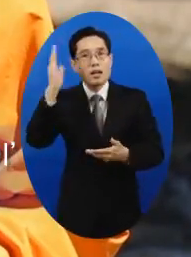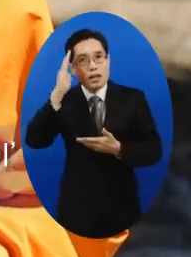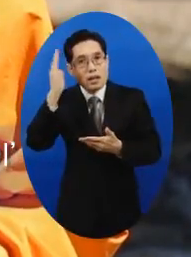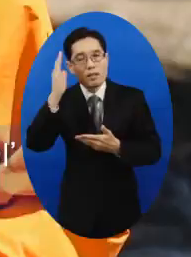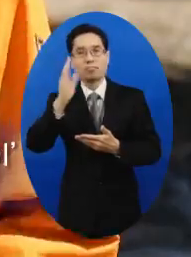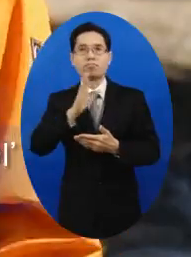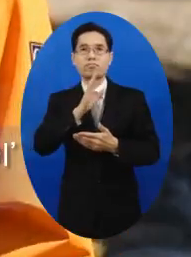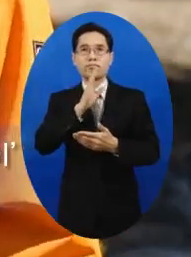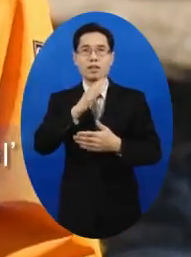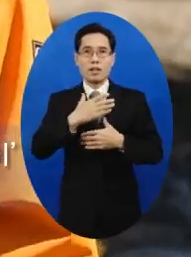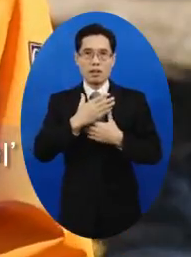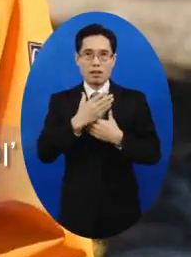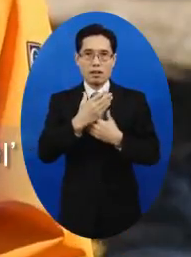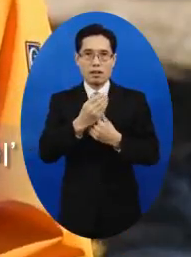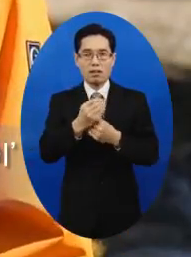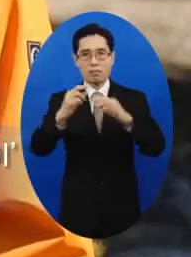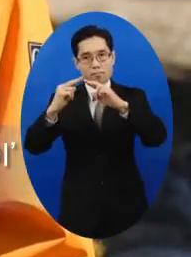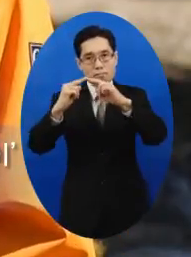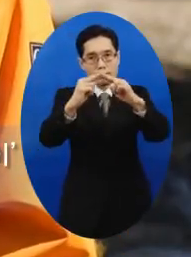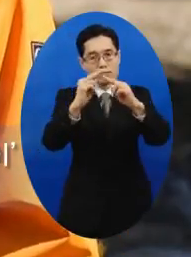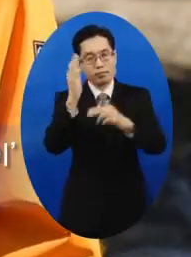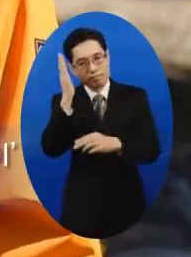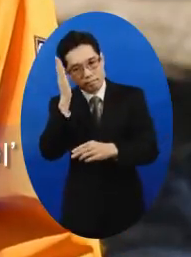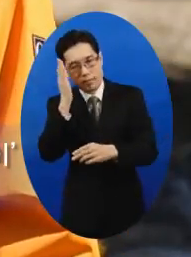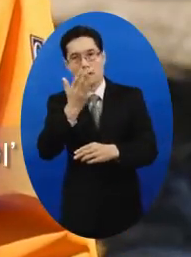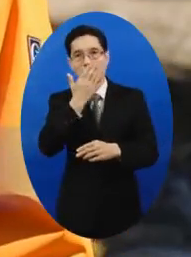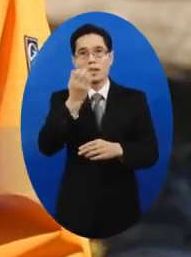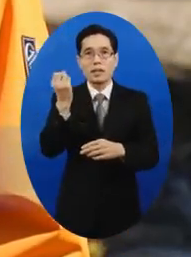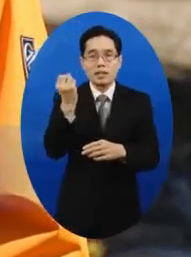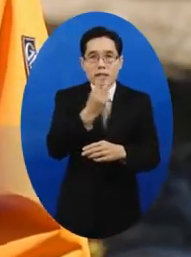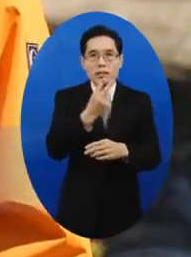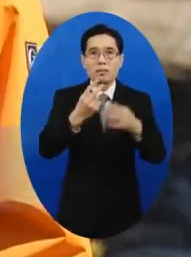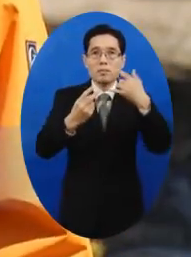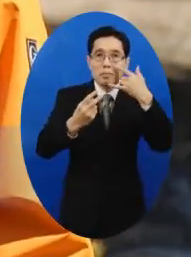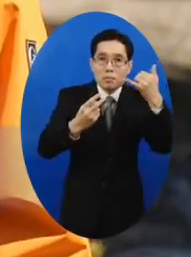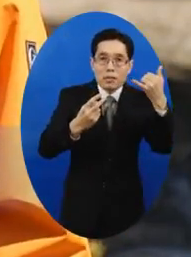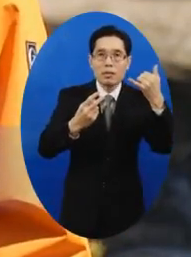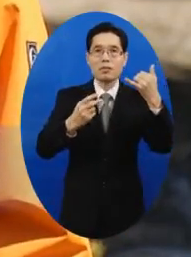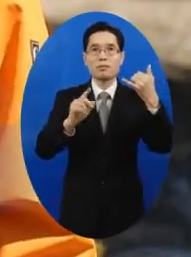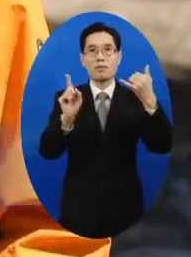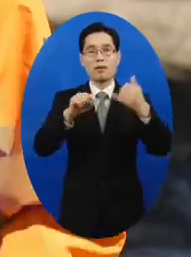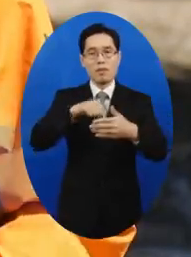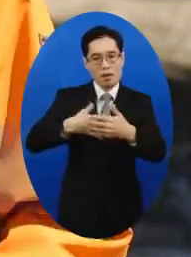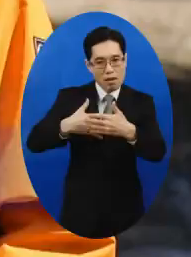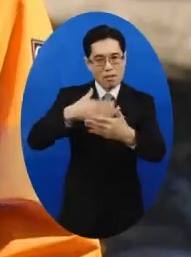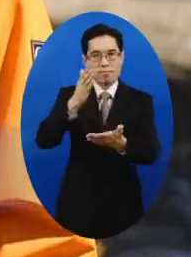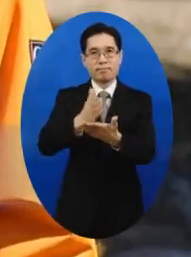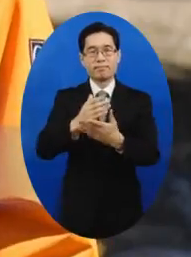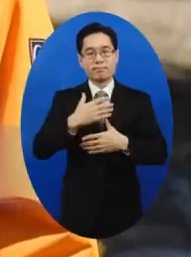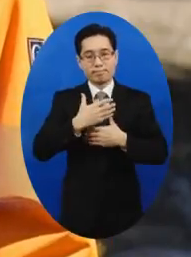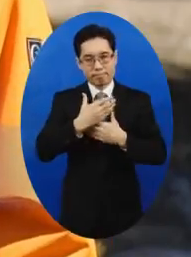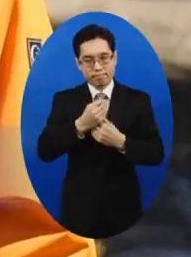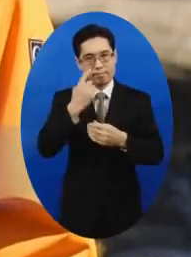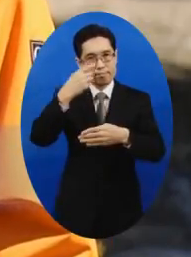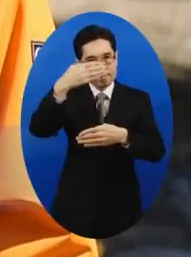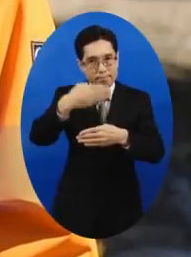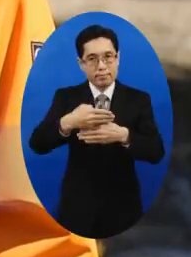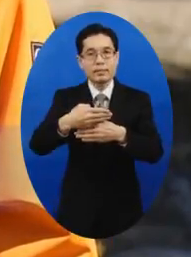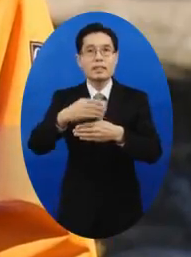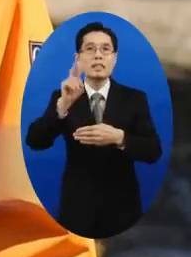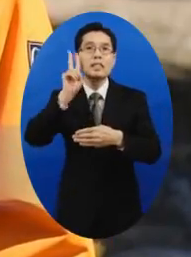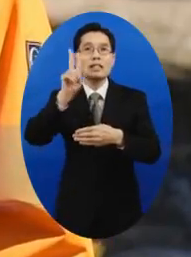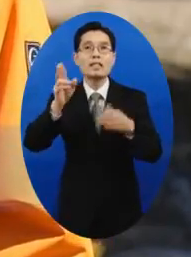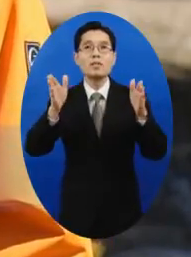할게 야영할 수 있는 그런 모든 것을 마쳤습니다 하고 님들께서 는 지구 아직 넣으시고 어려 주시면 1 방 1